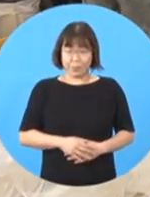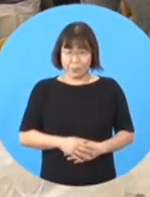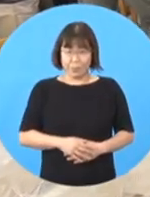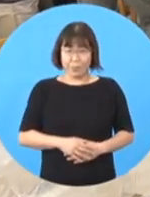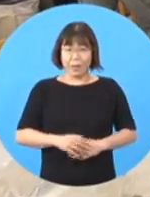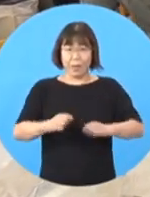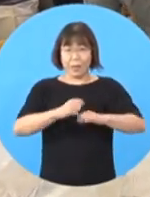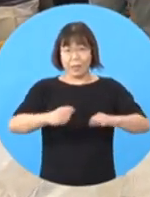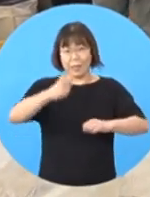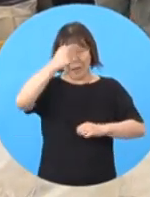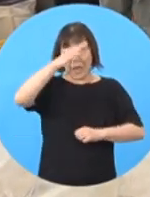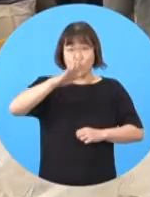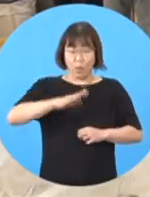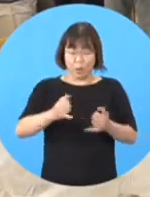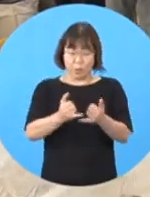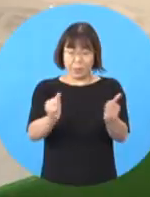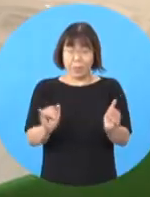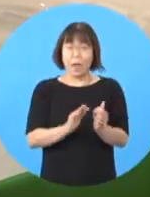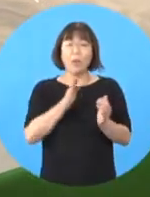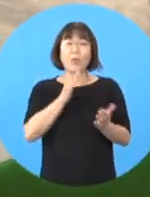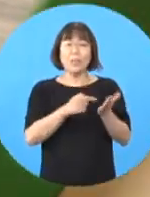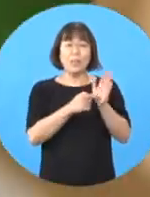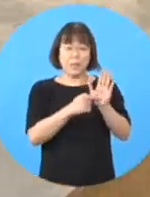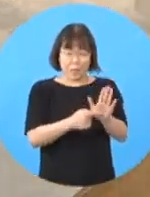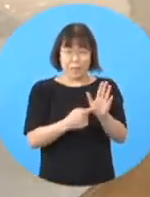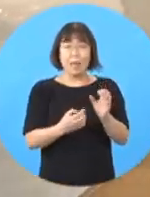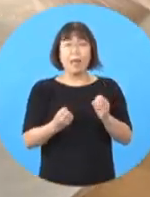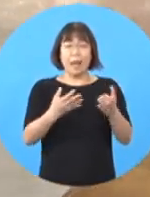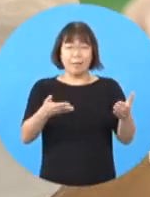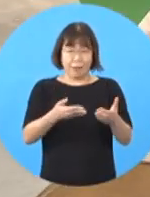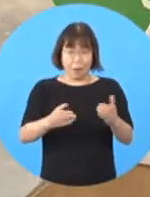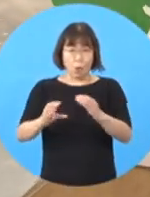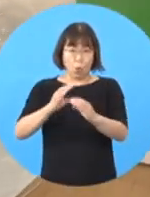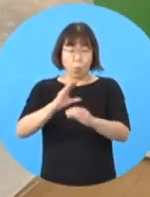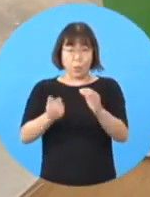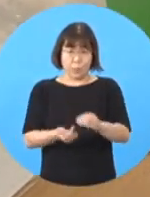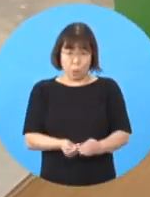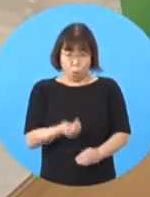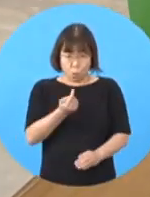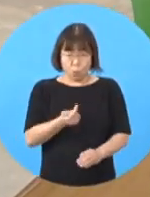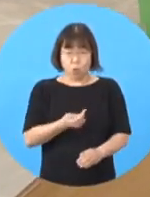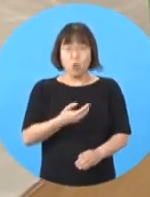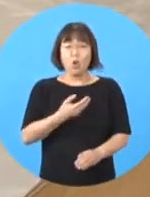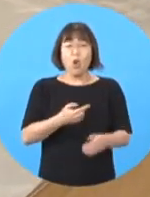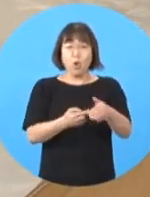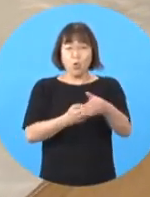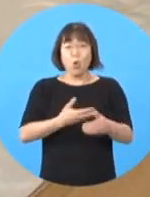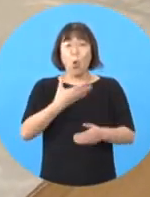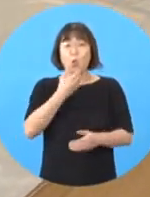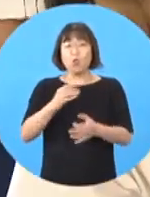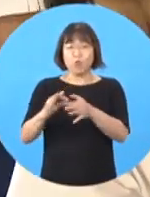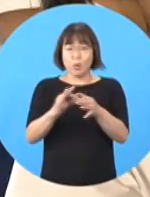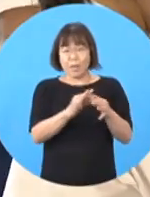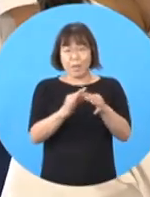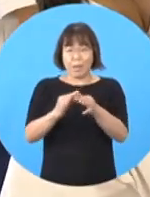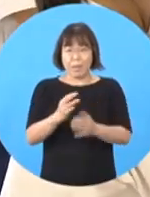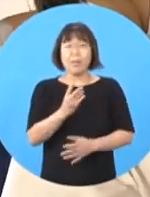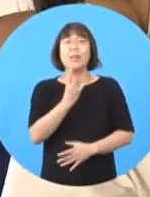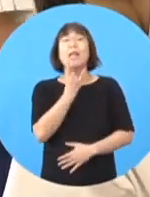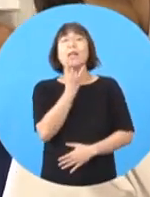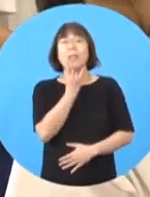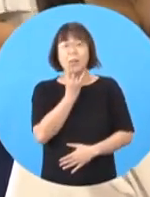生きがいのある社会を実現し、新たな事業やコミュニティを生む農福連携に期待が高まります。